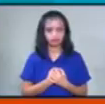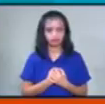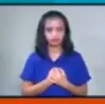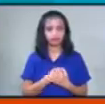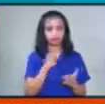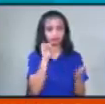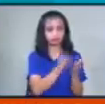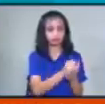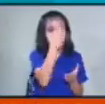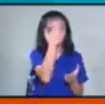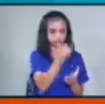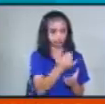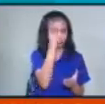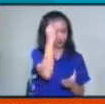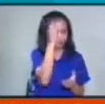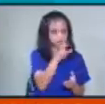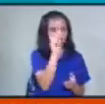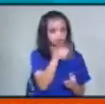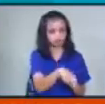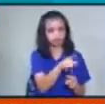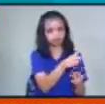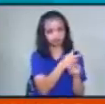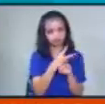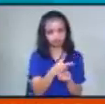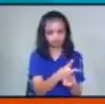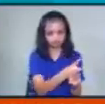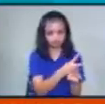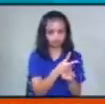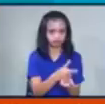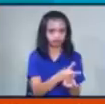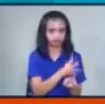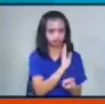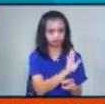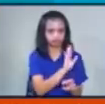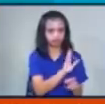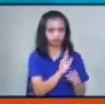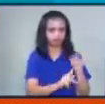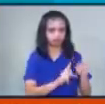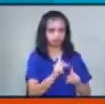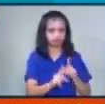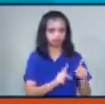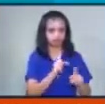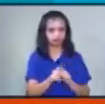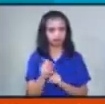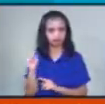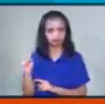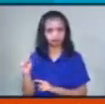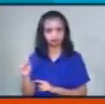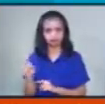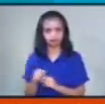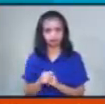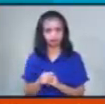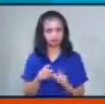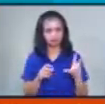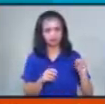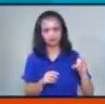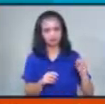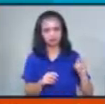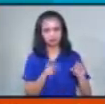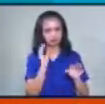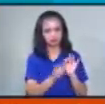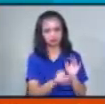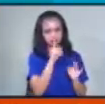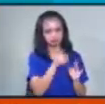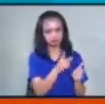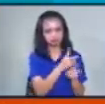Kaya nga, sir, alagaan nyo itong mga tao nyo. O, inalagaan naman namin sila, sir. Hindi, sir, eh. Kung inalagaan